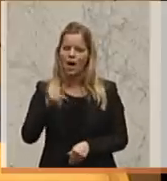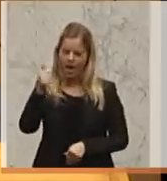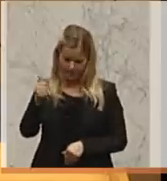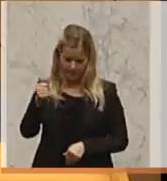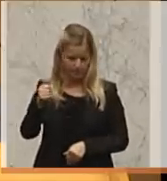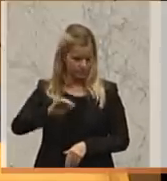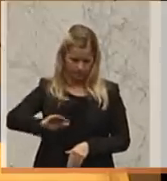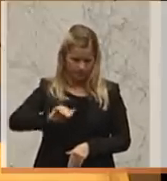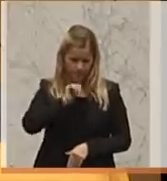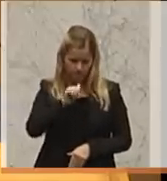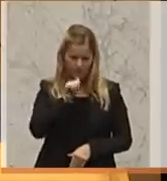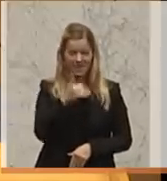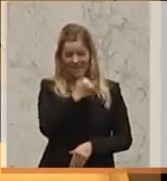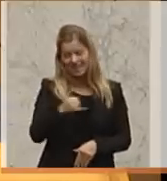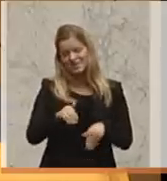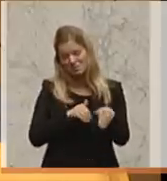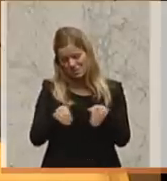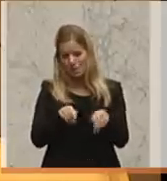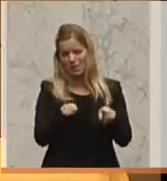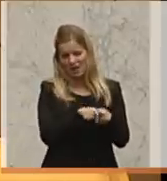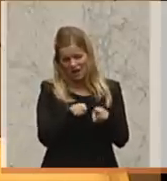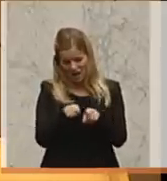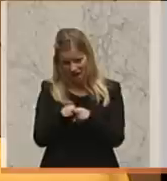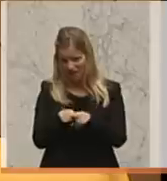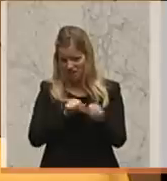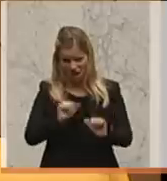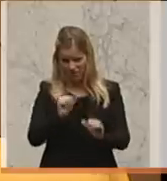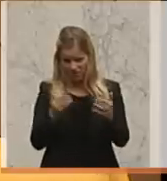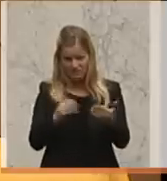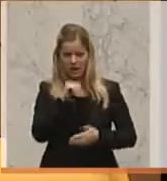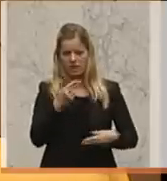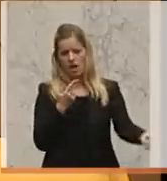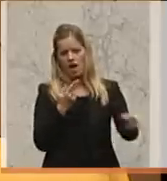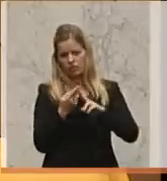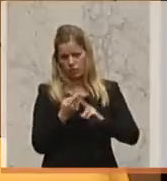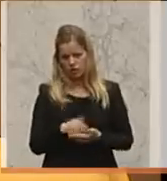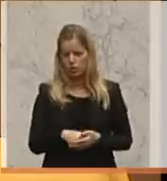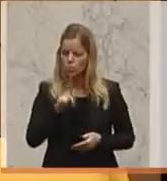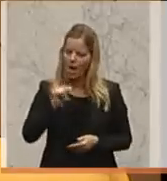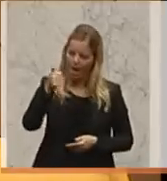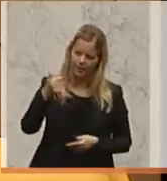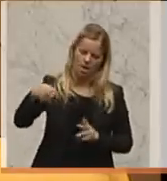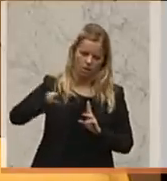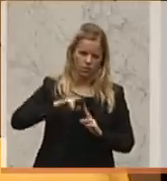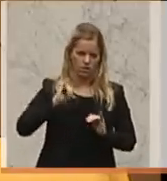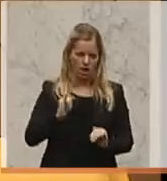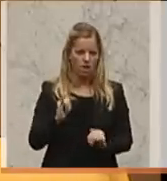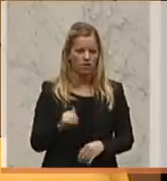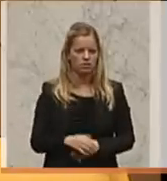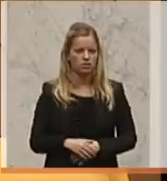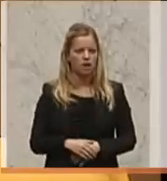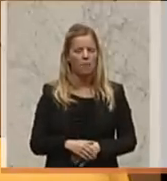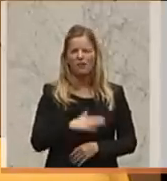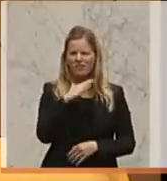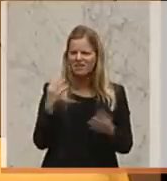gleiche niederträchtige Nichtantwort. Und wenn ich heute sage, es wurde etwas gesagt, und zwar vieles wurde nicht gesagt, in